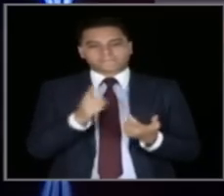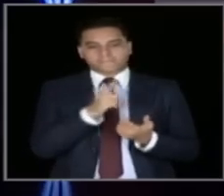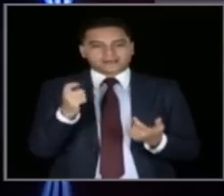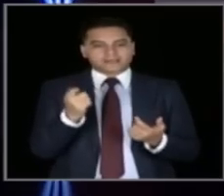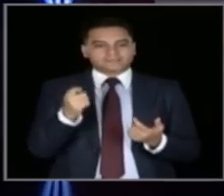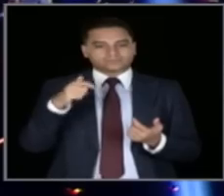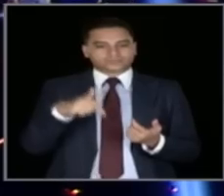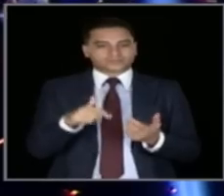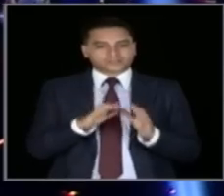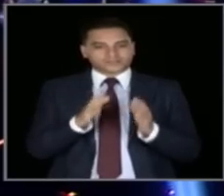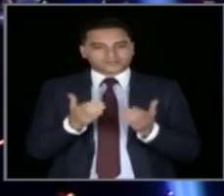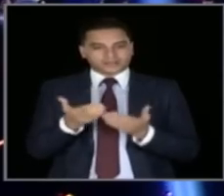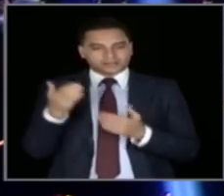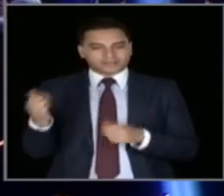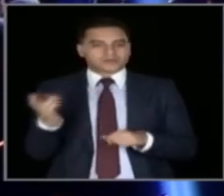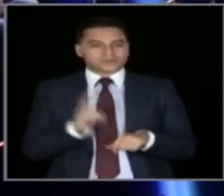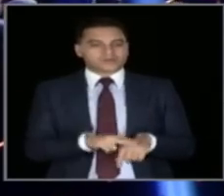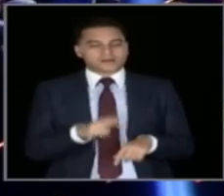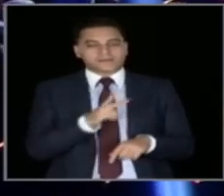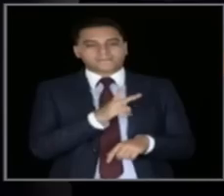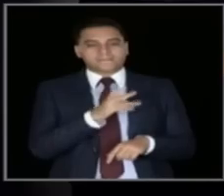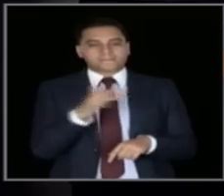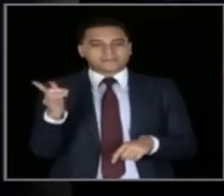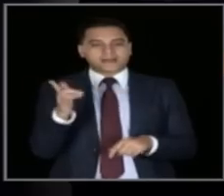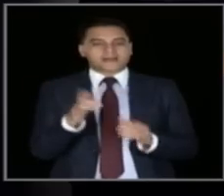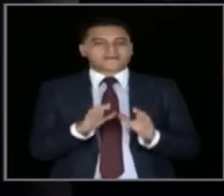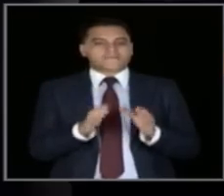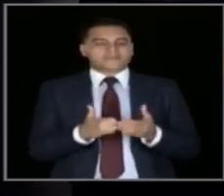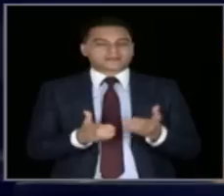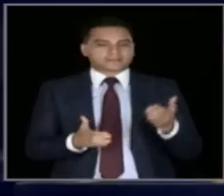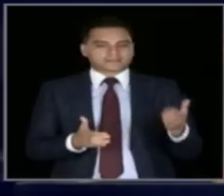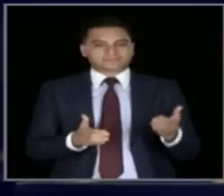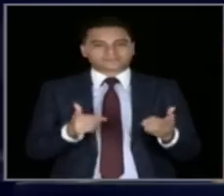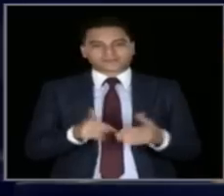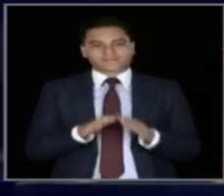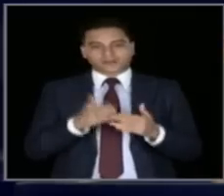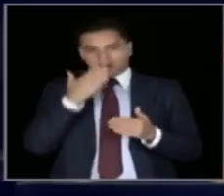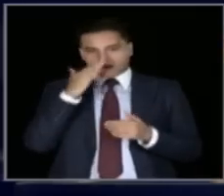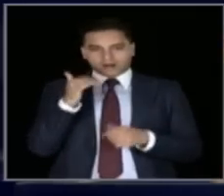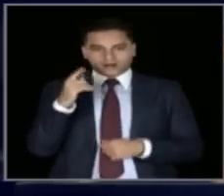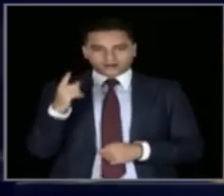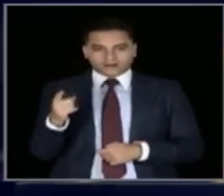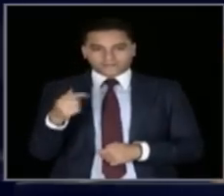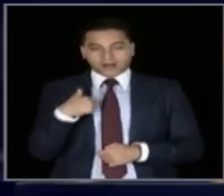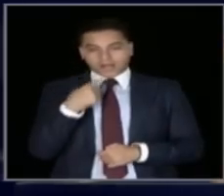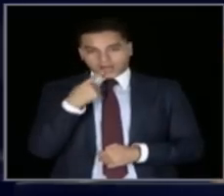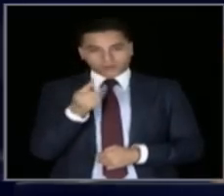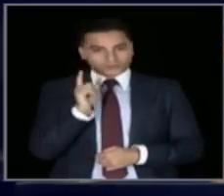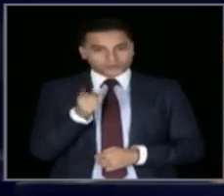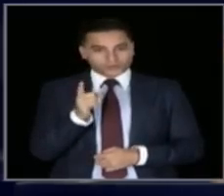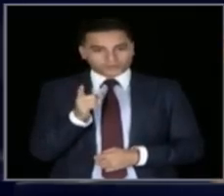165 العراب، 100 الهكسوس. العراب أنا قلت